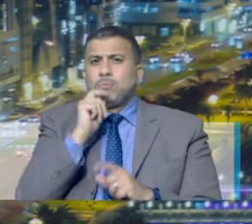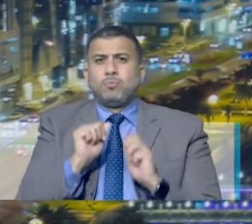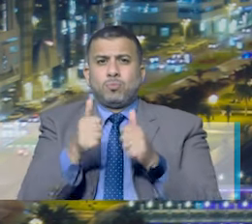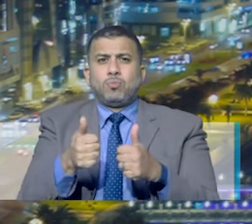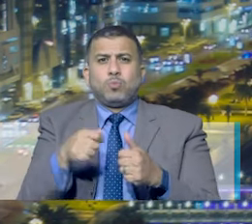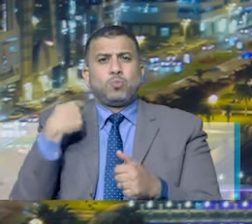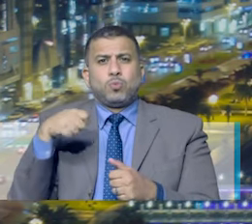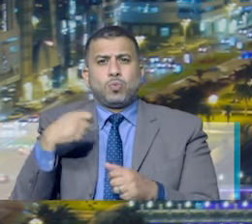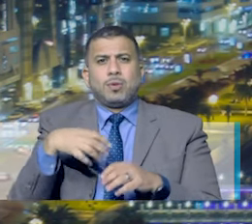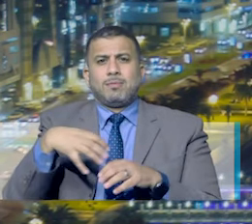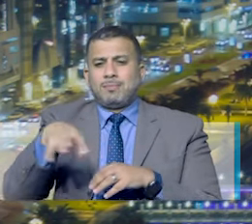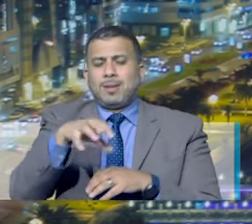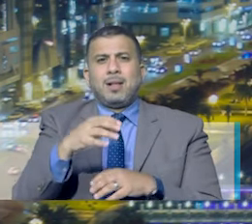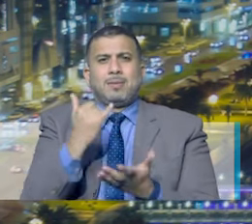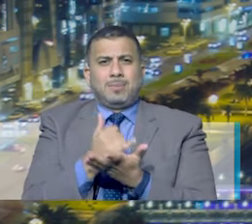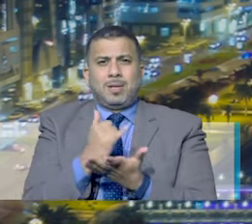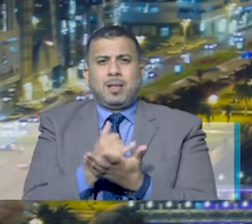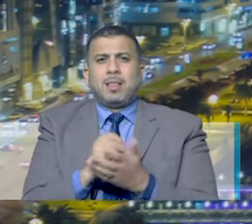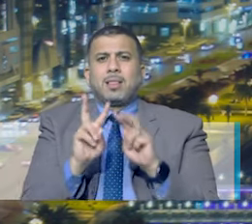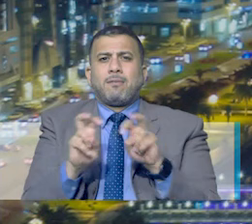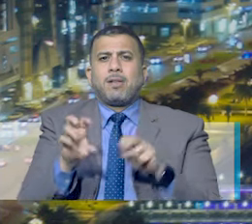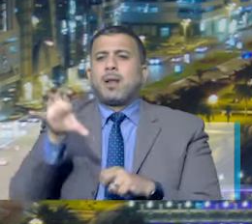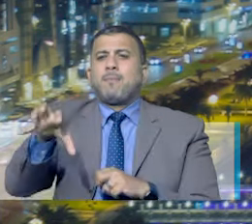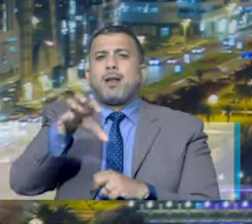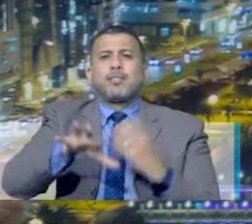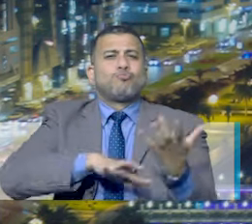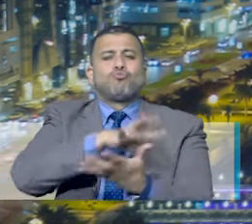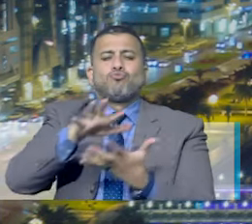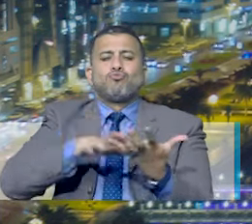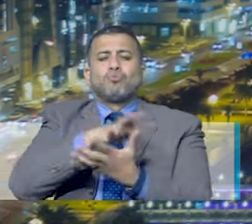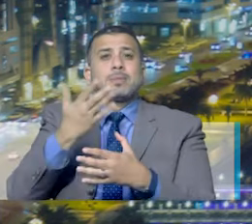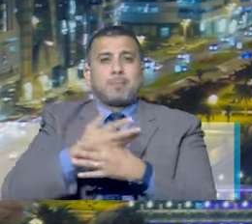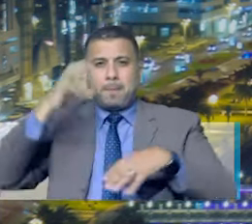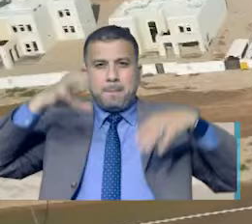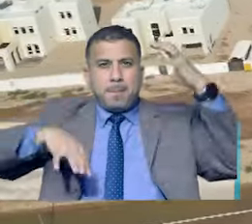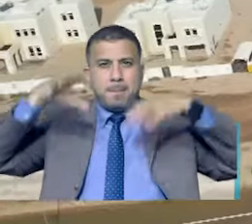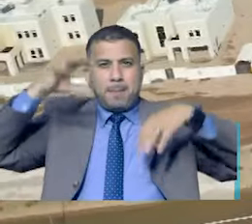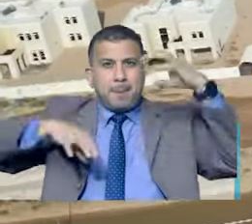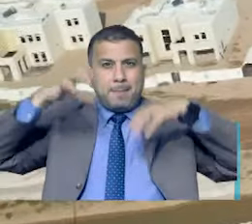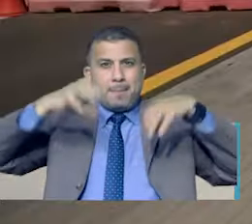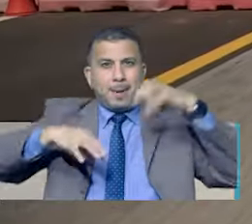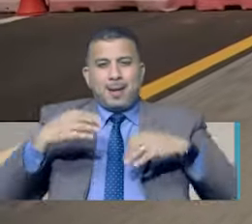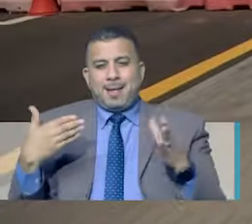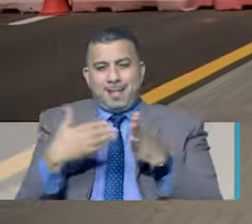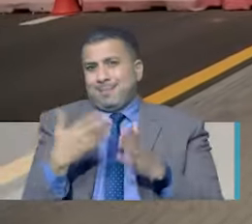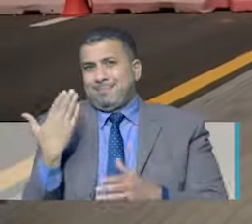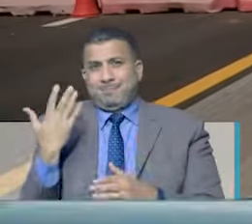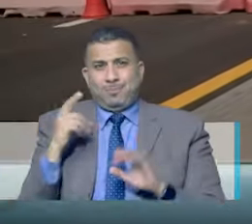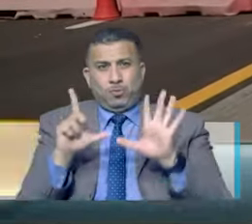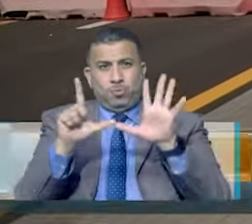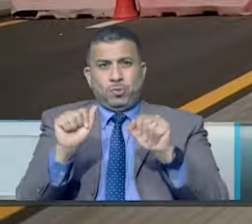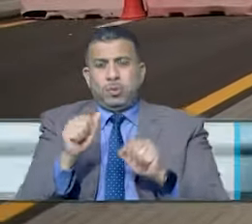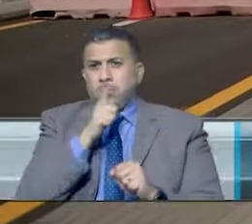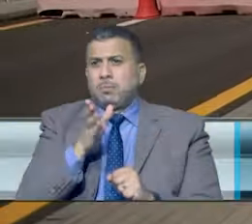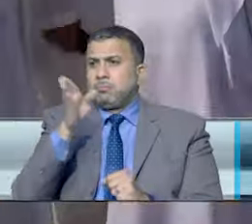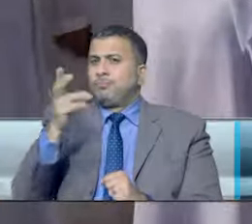بحضور مديري الفروع والادارات المعنيه تفقد المناطق المتاثره بالمنخفض الجوي الاخير في مختلف